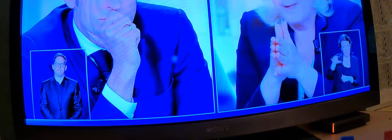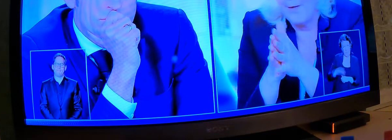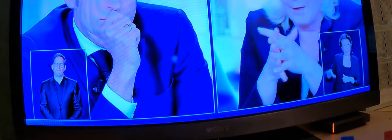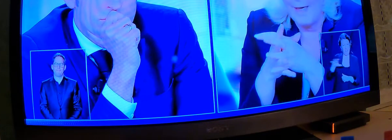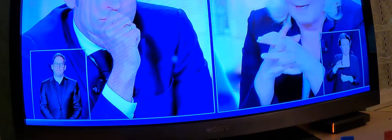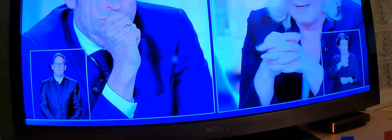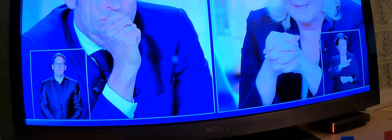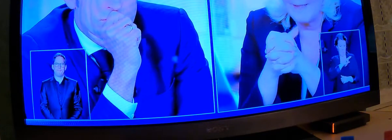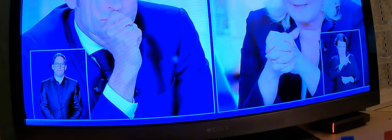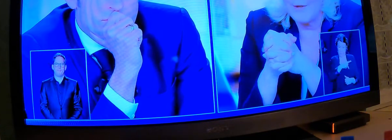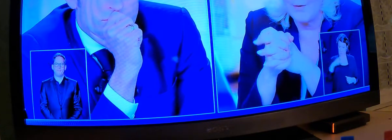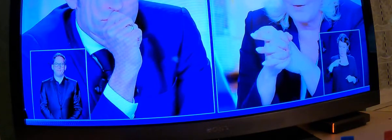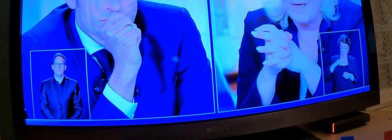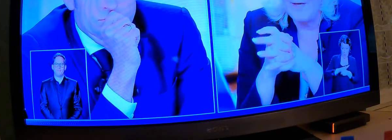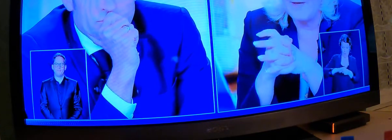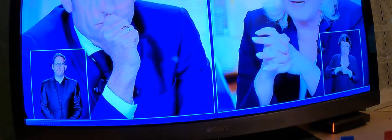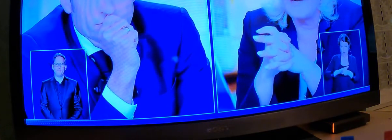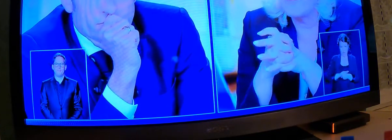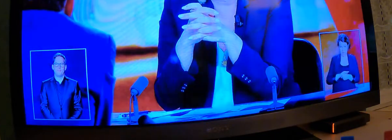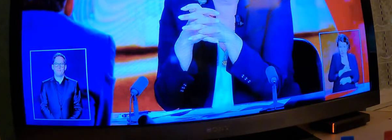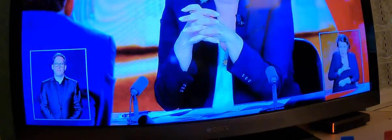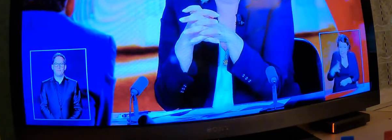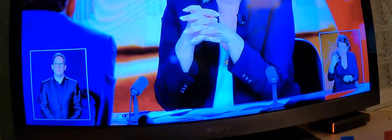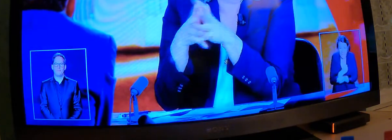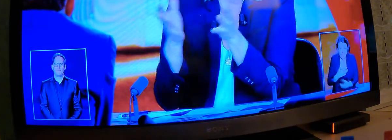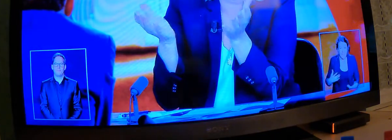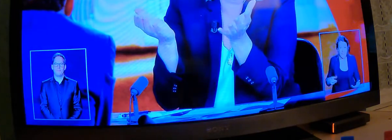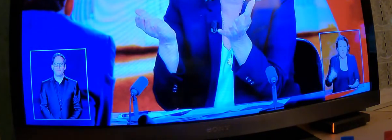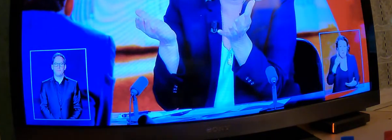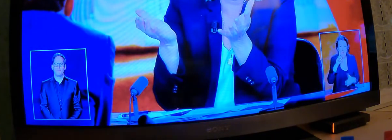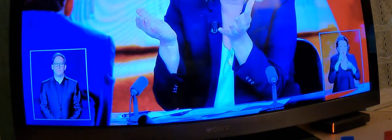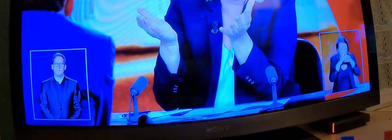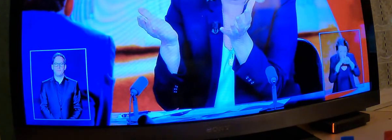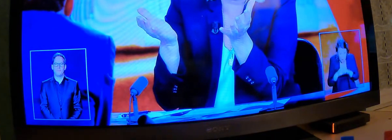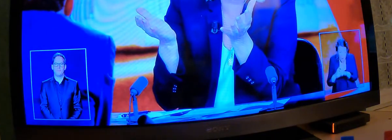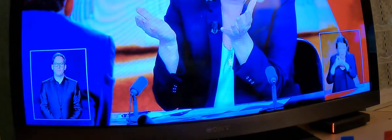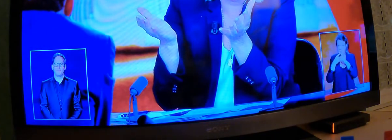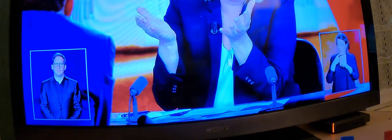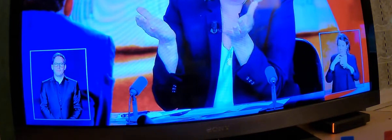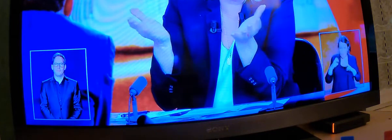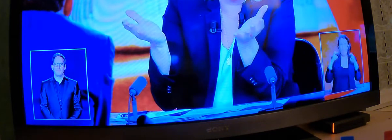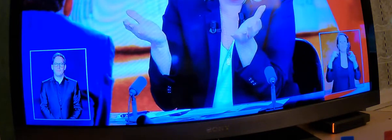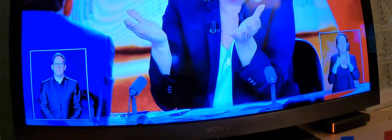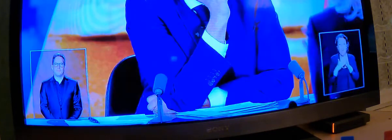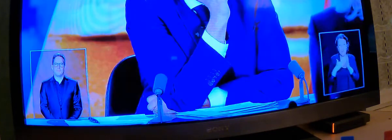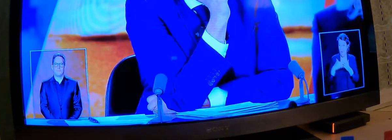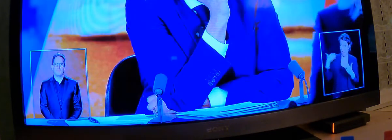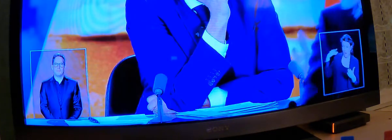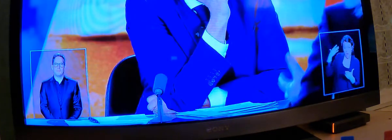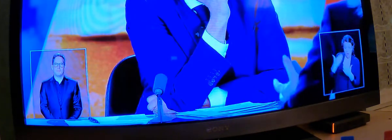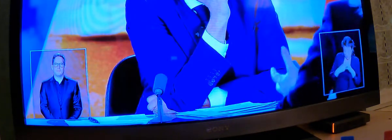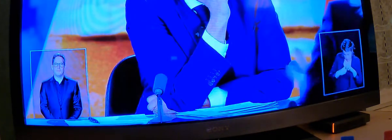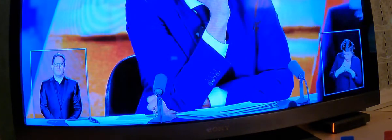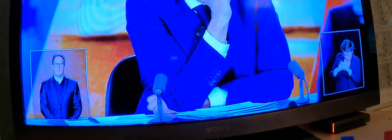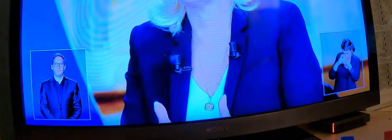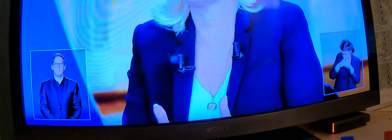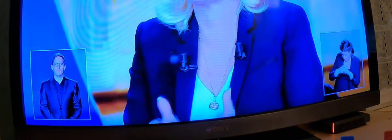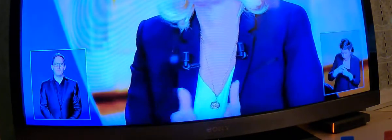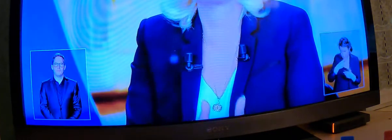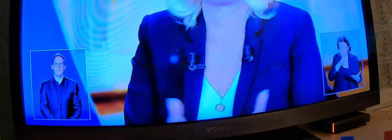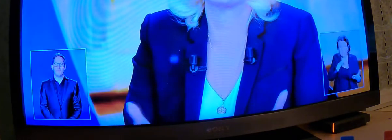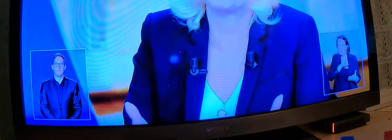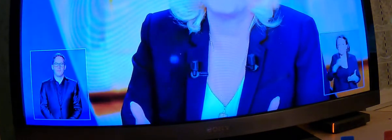n'arrivera à cet âge-là, avec le nombre d'annuités qui va évidemment augmenter aussi. Vous le savez bien, si vous augmentez l'âge de